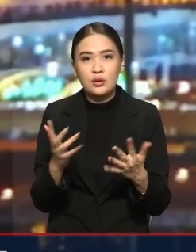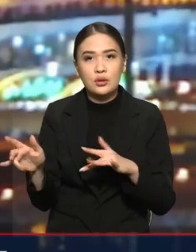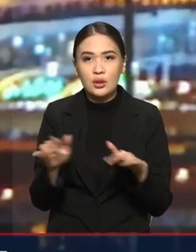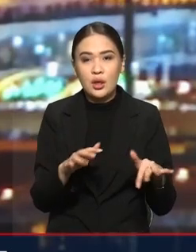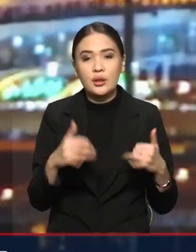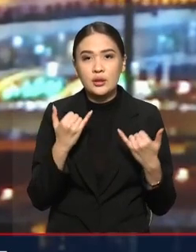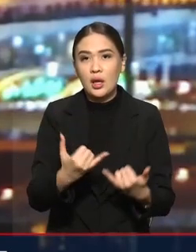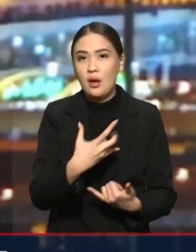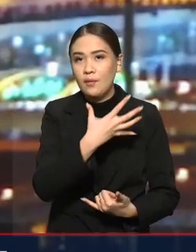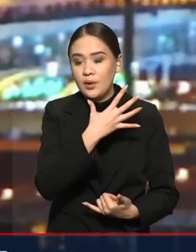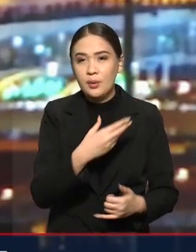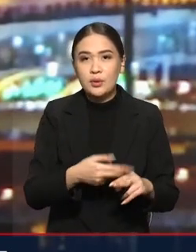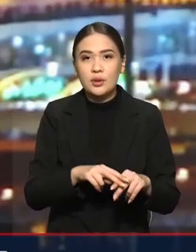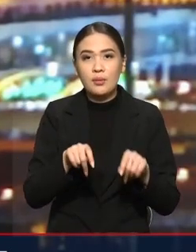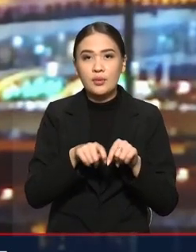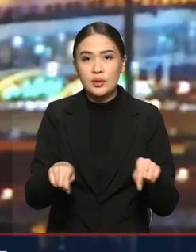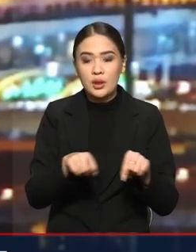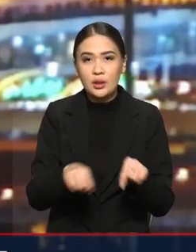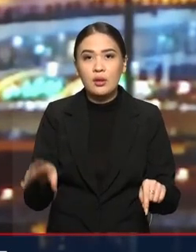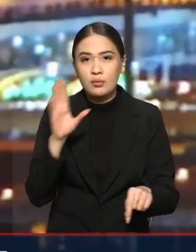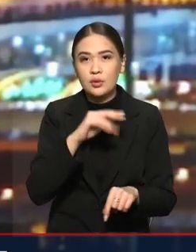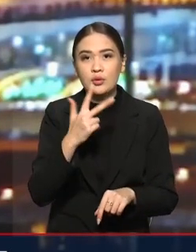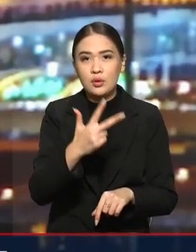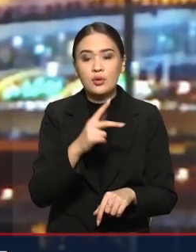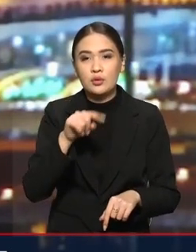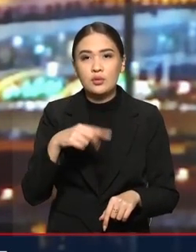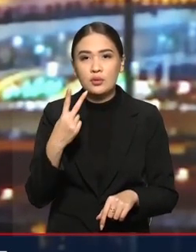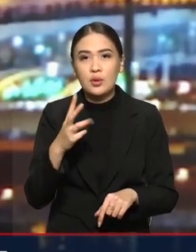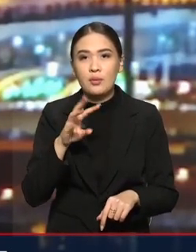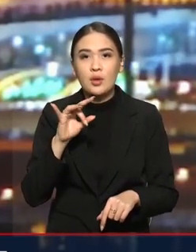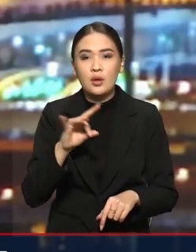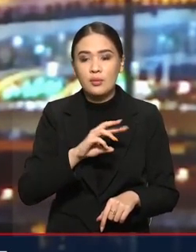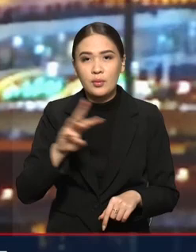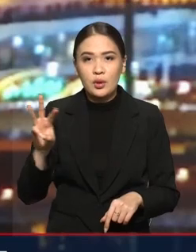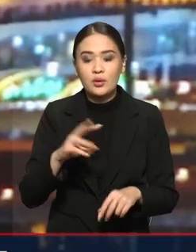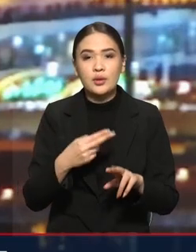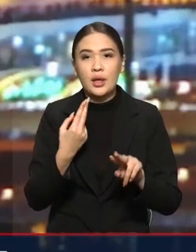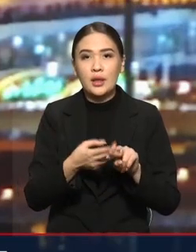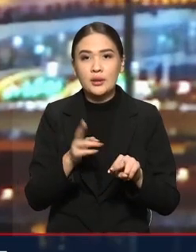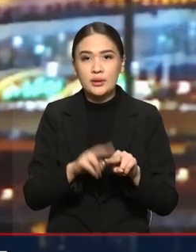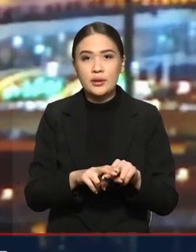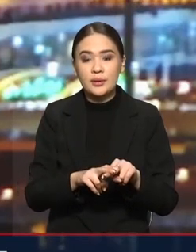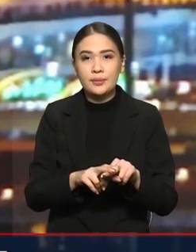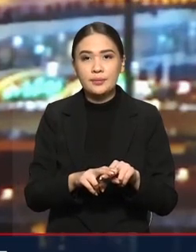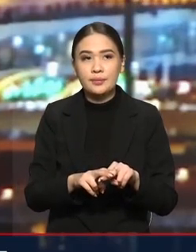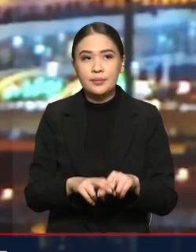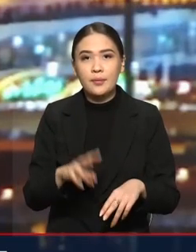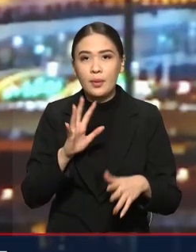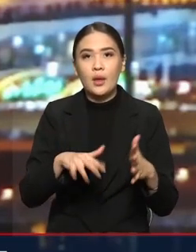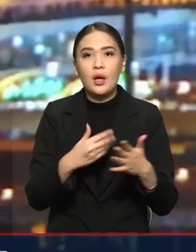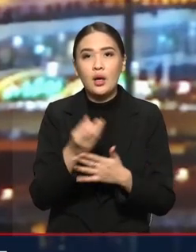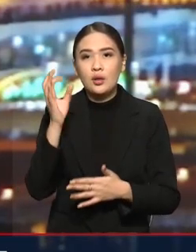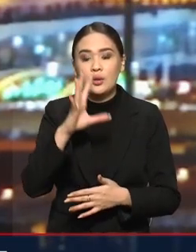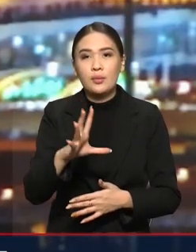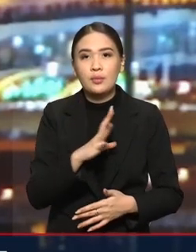текущий момент производит порядка 3,2 млн тонн стали и производственная мощность е